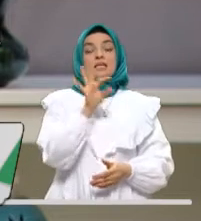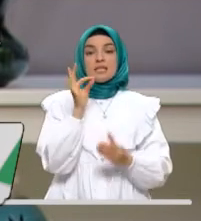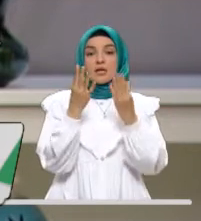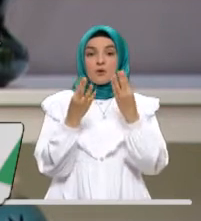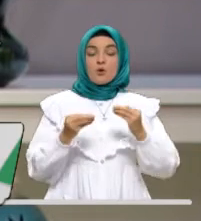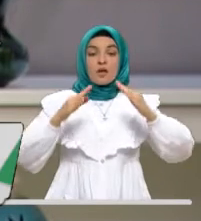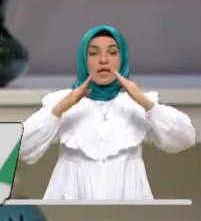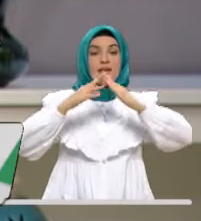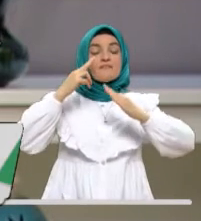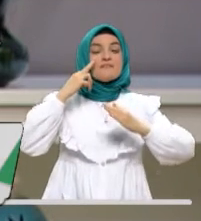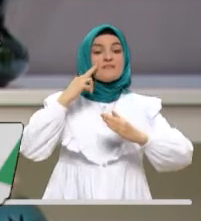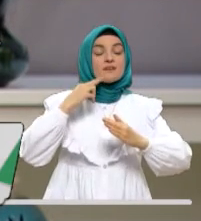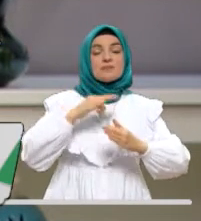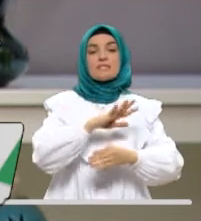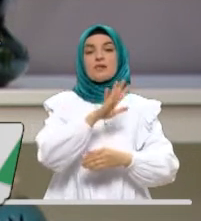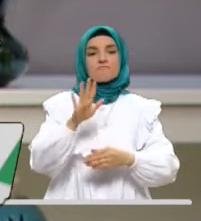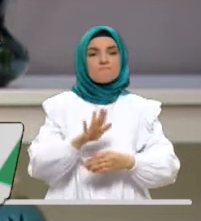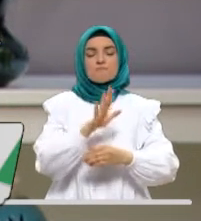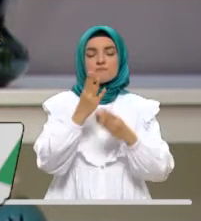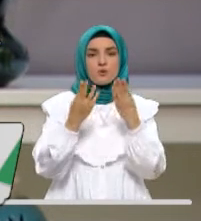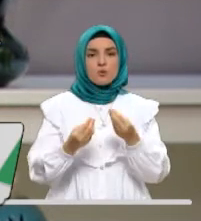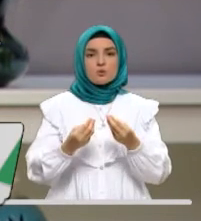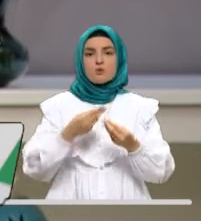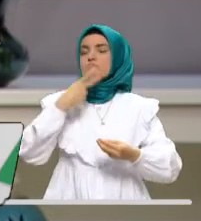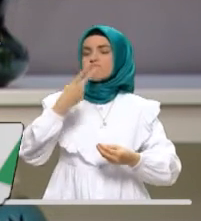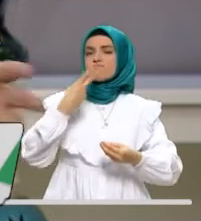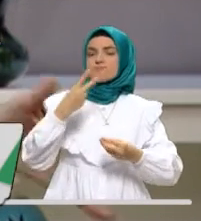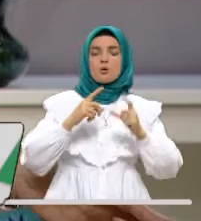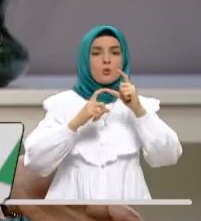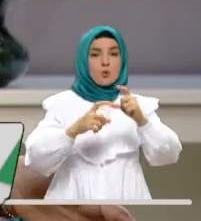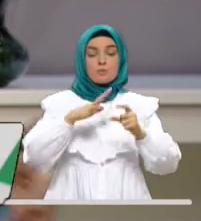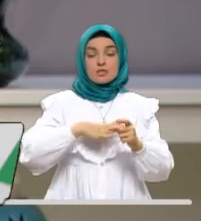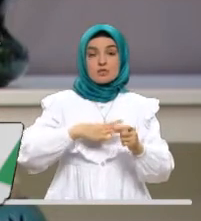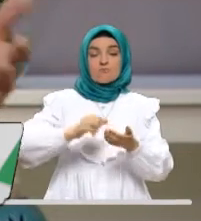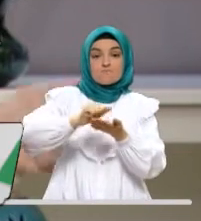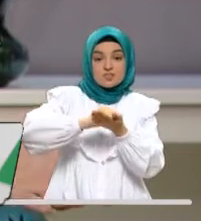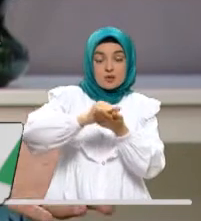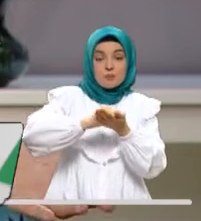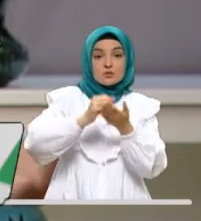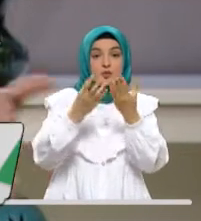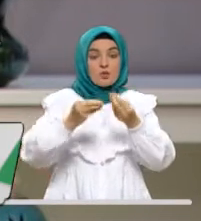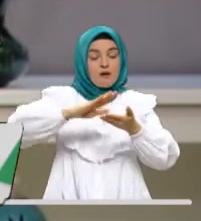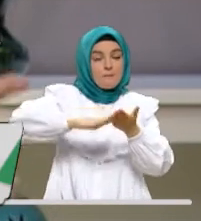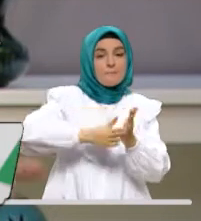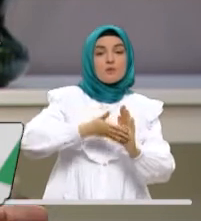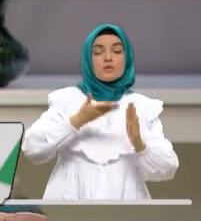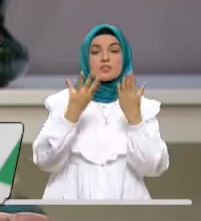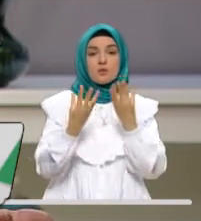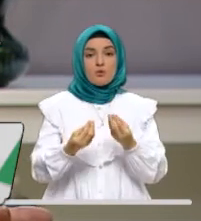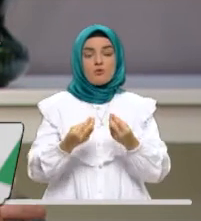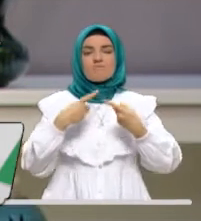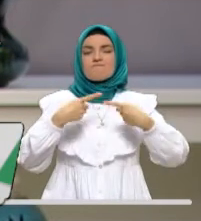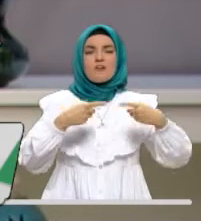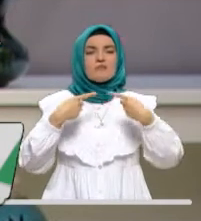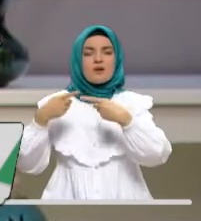ev temizliği noktasında her anlamda sormak istiyorum. Çamaşır konusunda da bulaşık konusunda da bir sürü farklı ürün